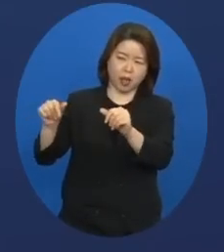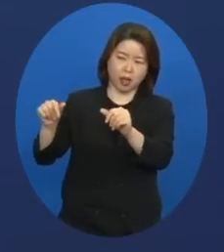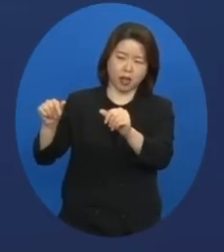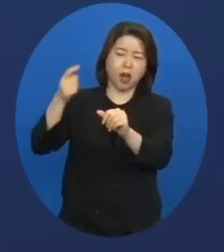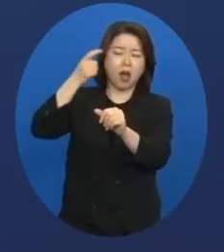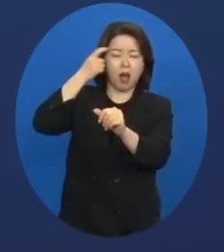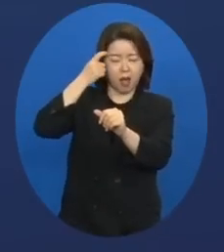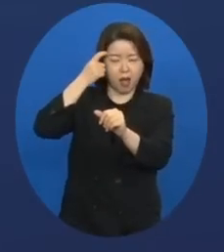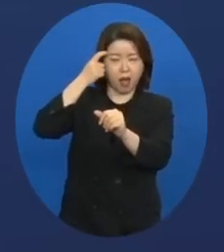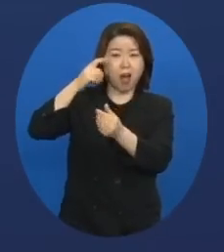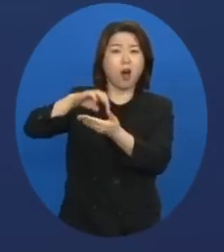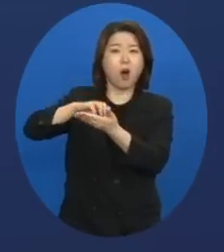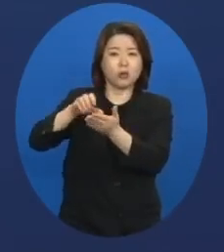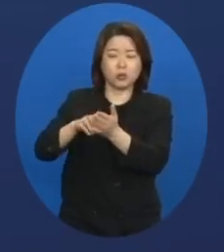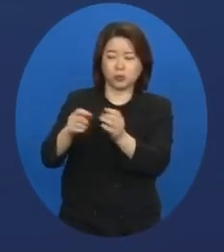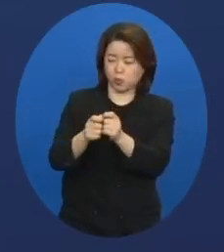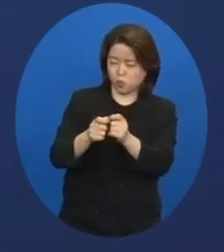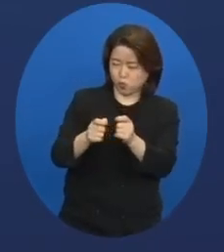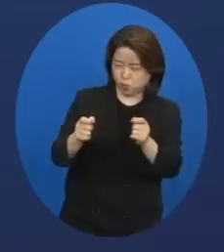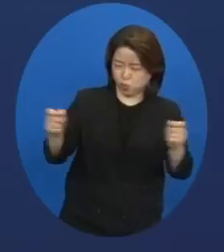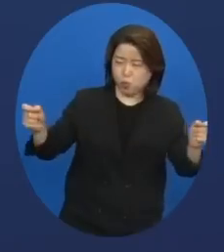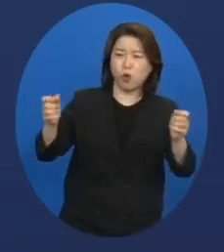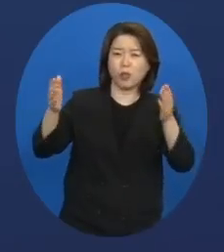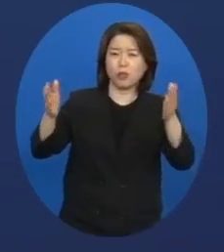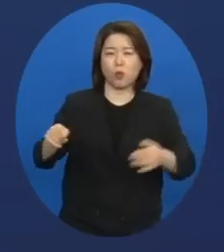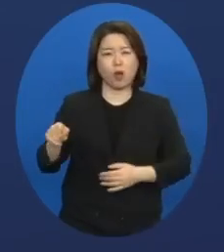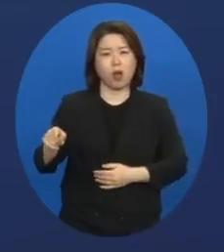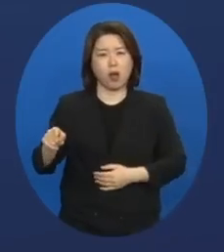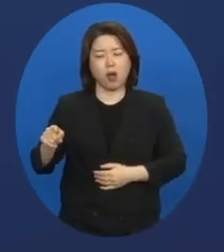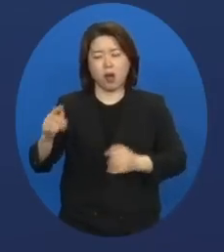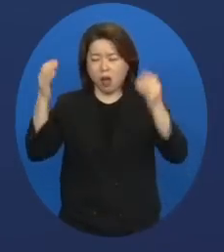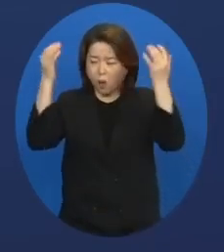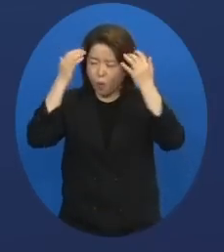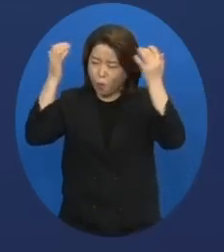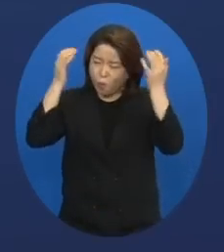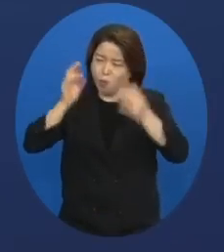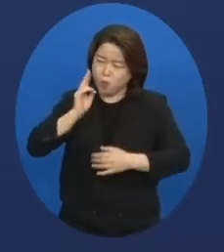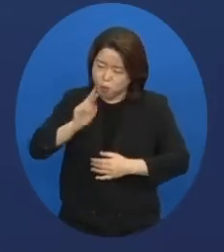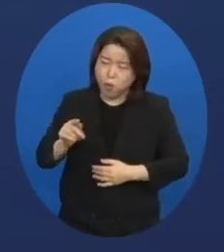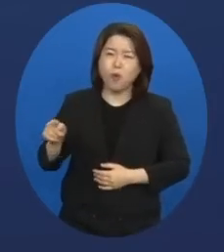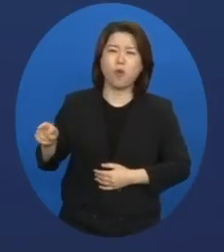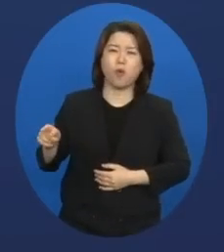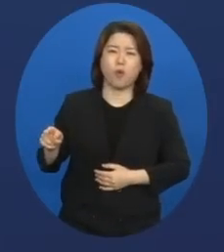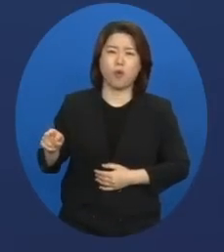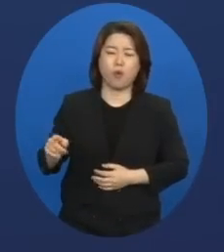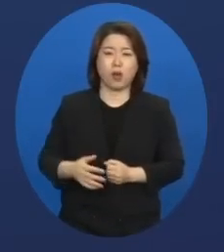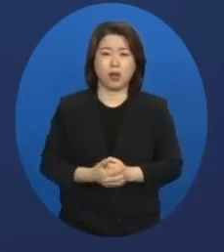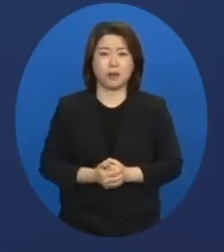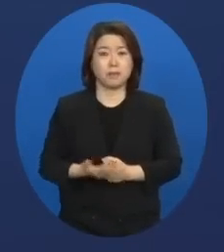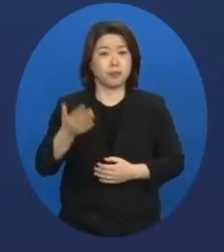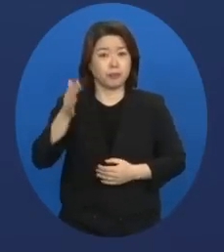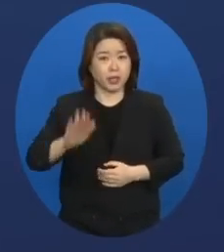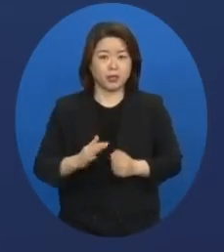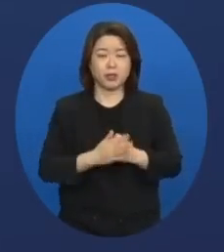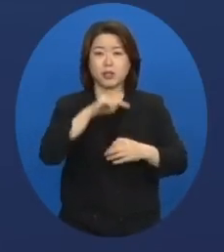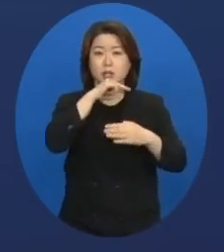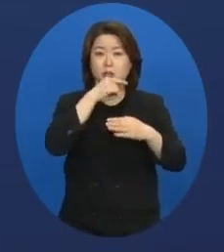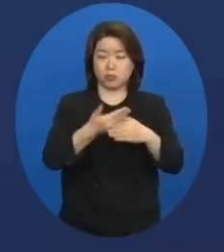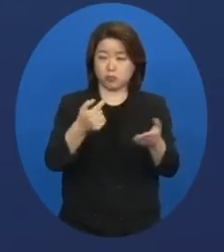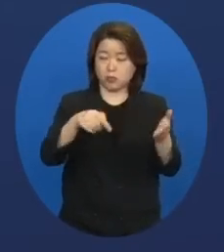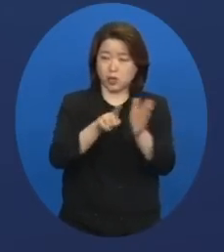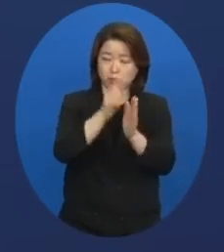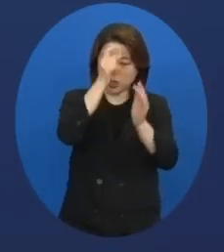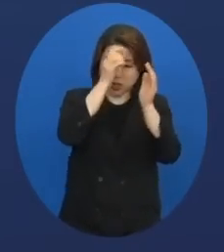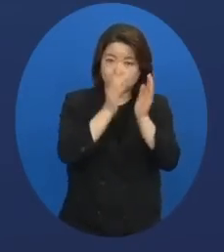싶은 생각이 들 정도로 오랜 기간 동안 말할 수 없는 고통스러운 상황에 있습니다. 그러나 북한을 위해서